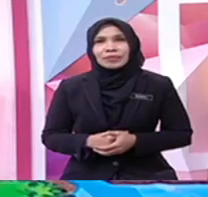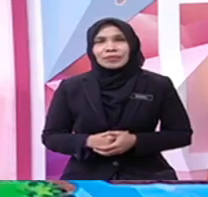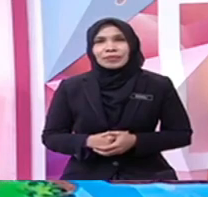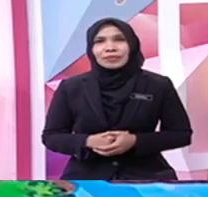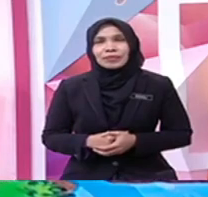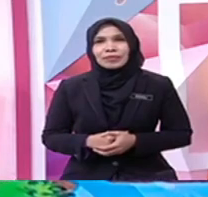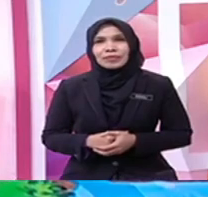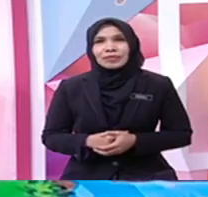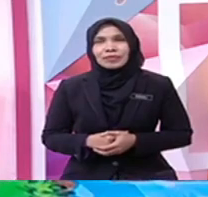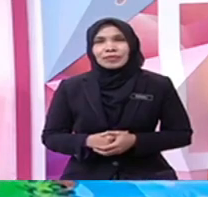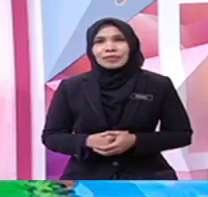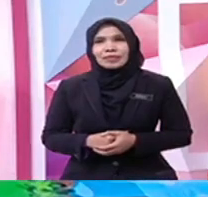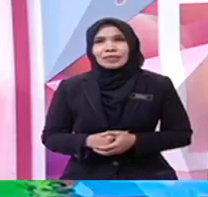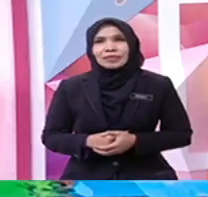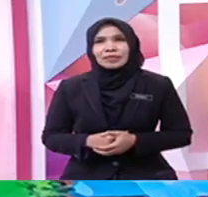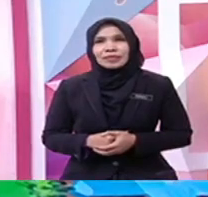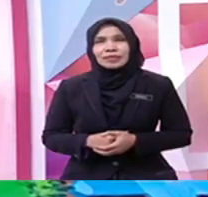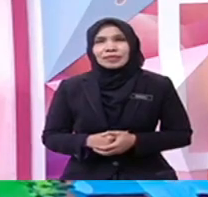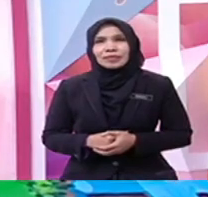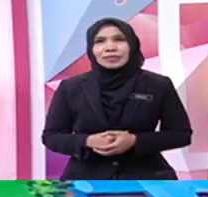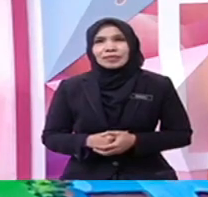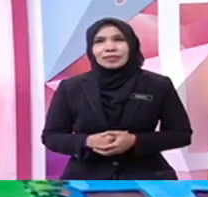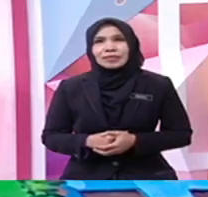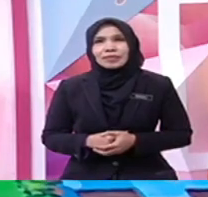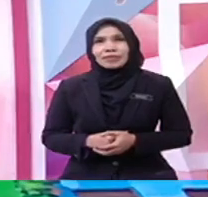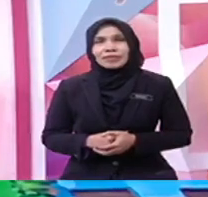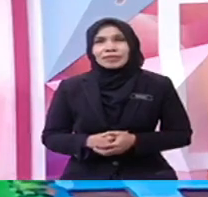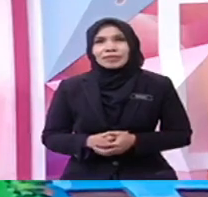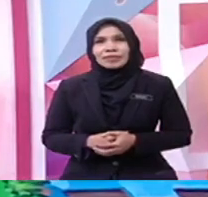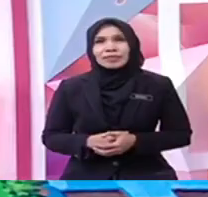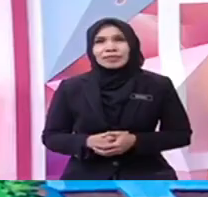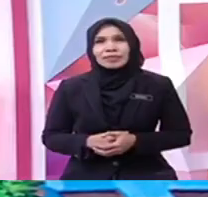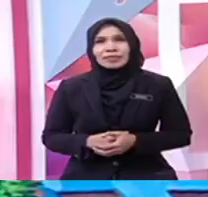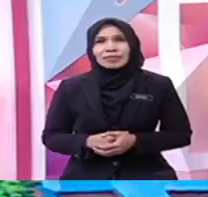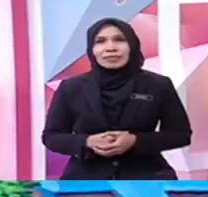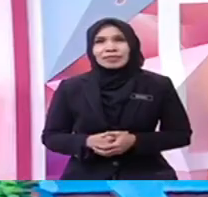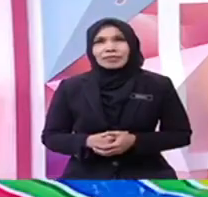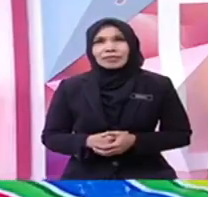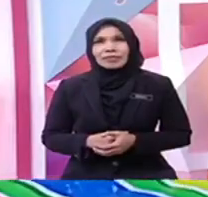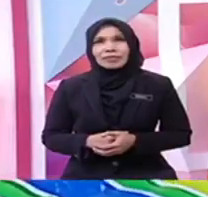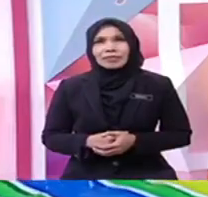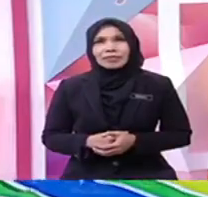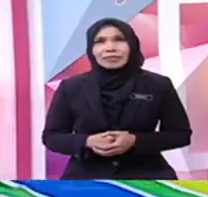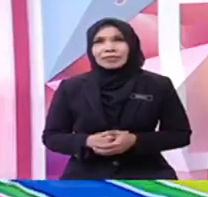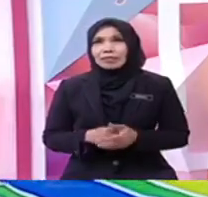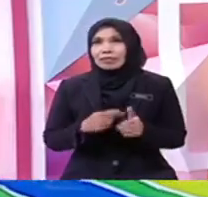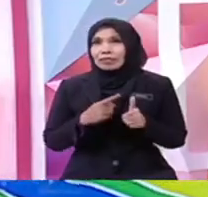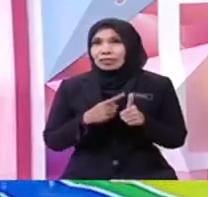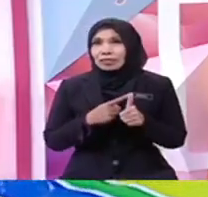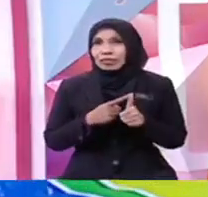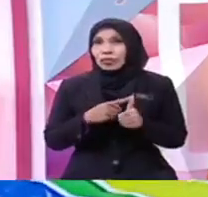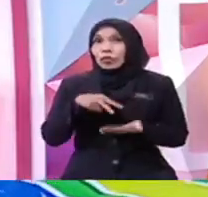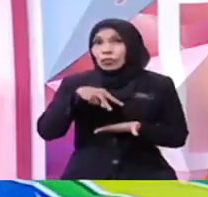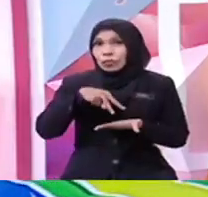inilah yang ada sentuhan itu mesiu antibodi Rose situ 11